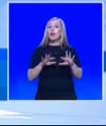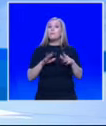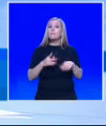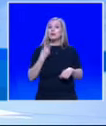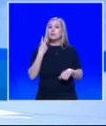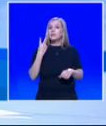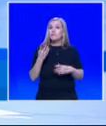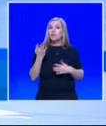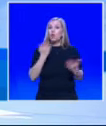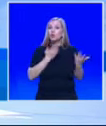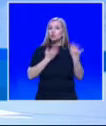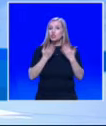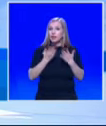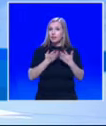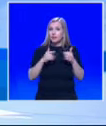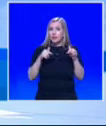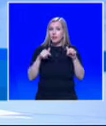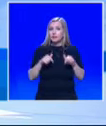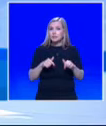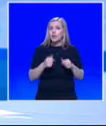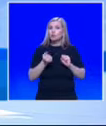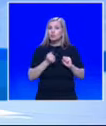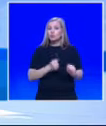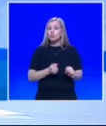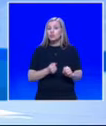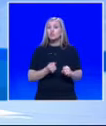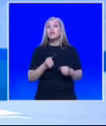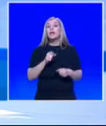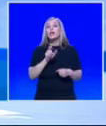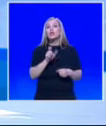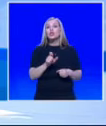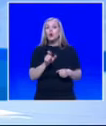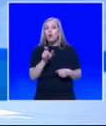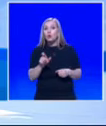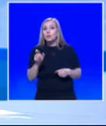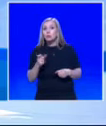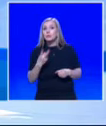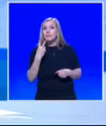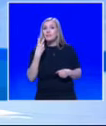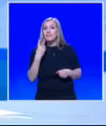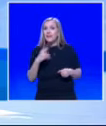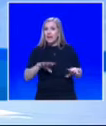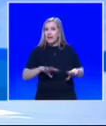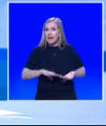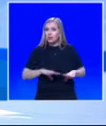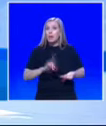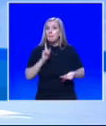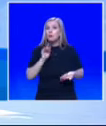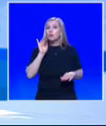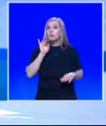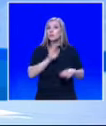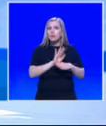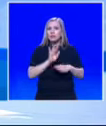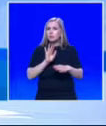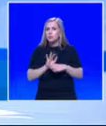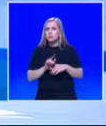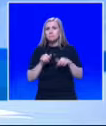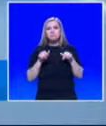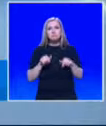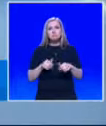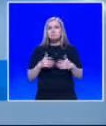самото второ четене на Конституцията, е, че хора с двойно гражданство ще могат да бъдат депутати. Как аргументирате